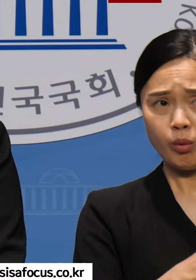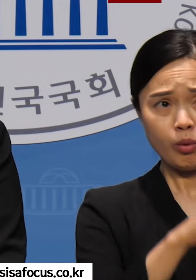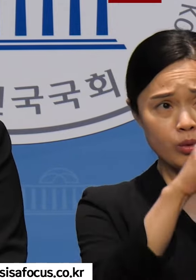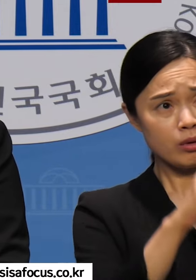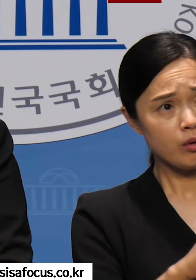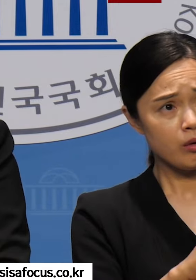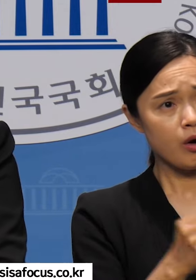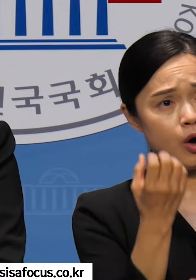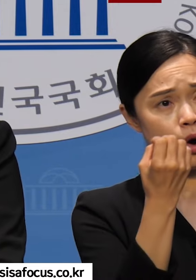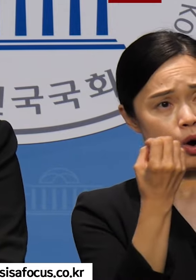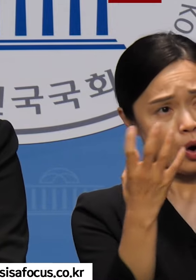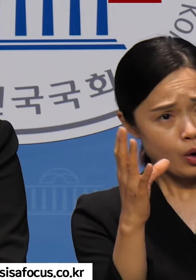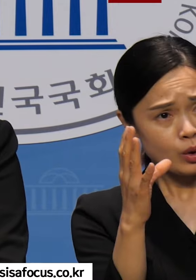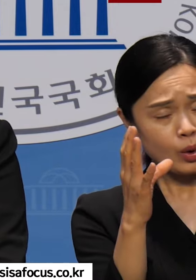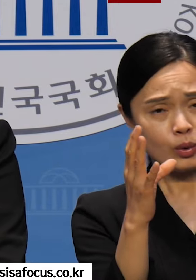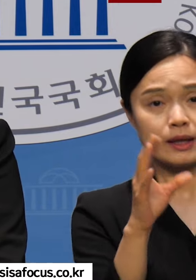다름없습니다.